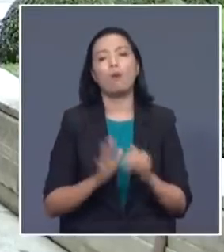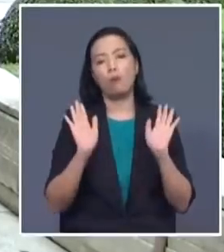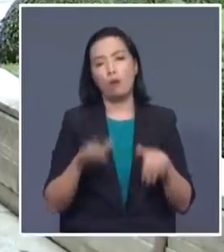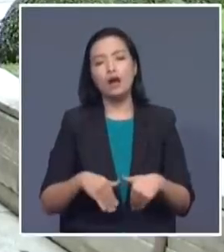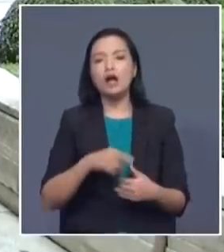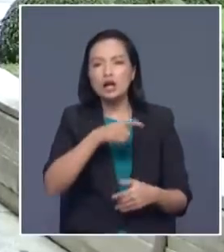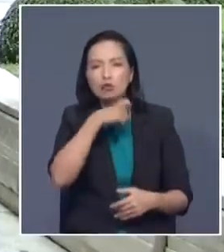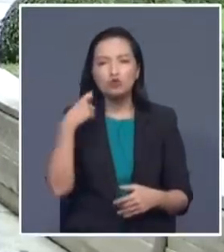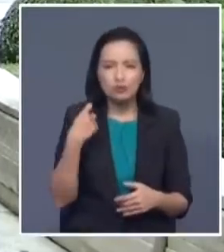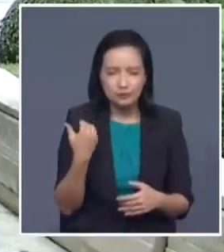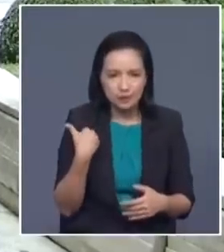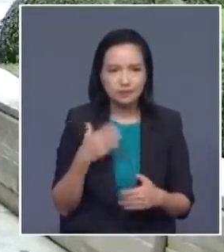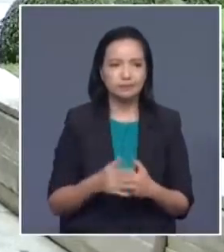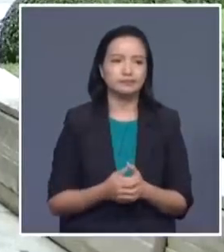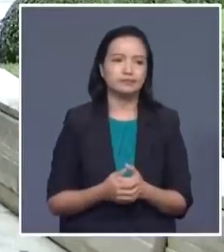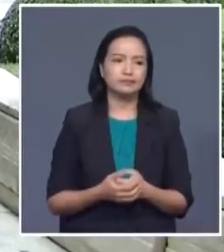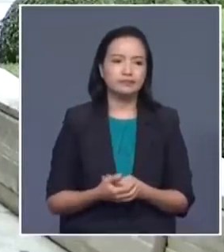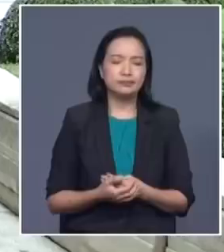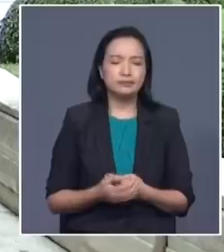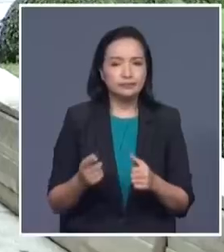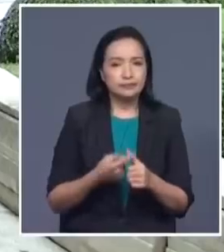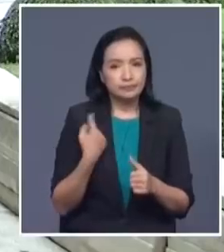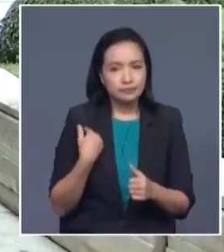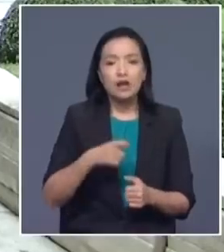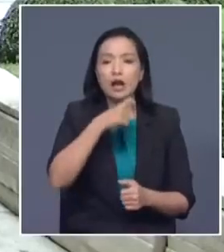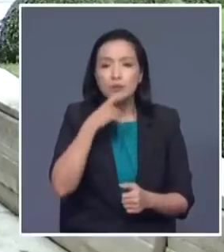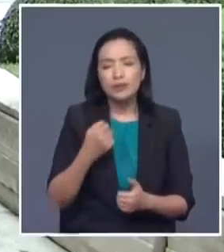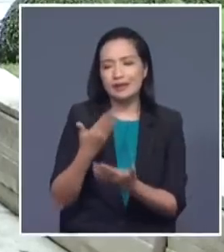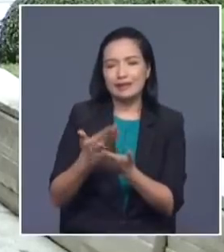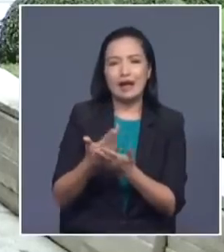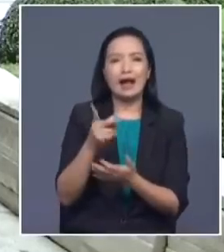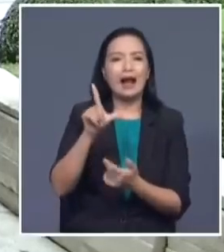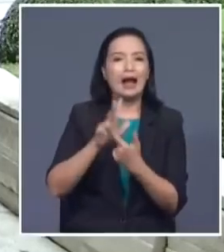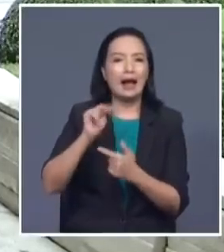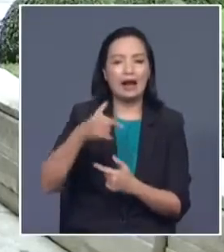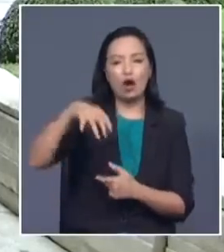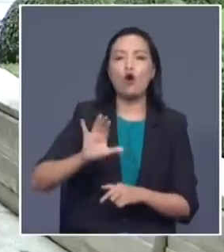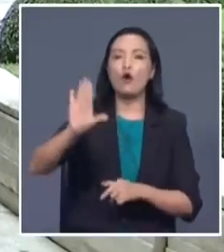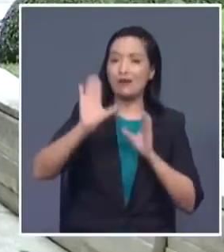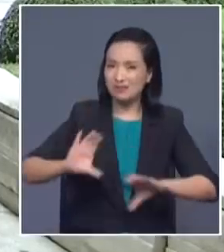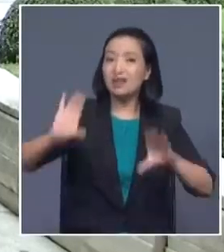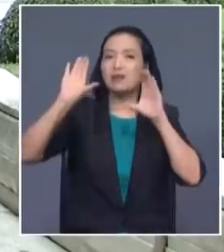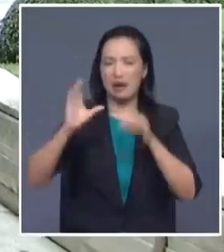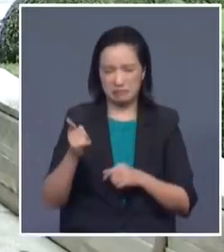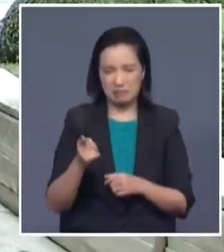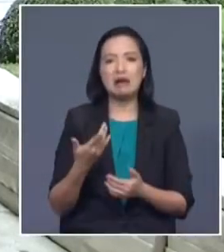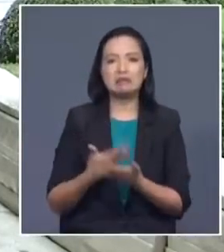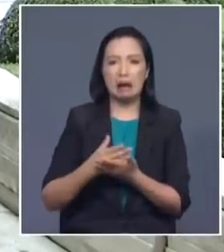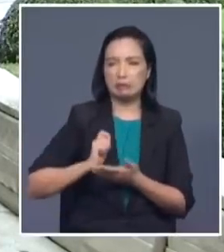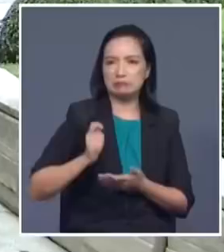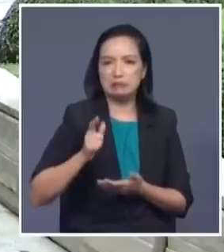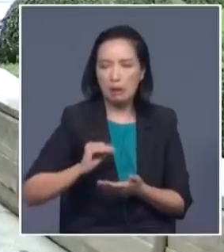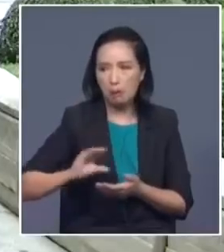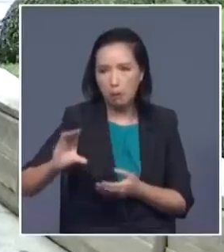การขาดดุลแฟดโดยด้านแรกก็คือการขาดดุลการคลังของรัฐบาลเพราะรัฐบาลมีการใช้จ่ายสูงกว่ารายได้มากนะครับ